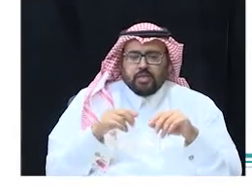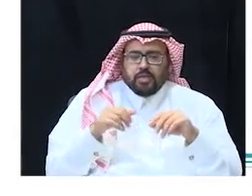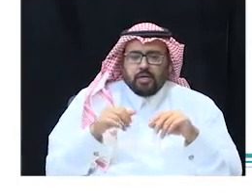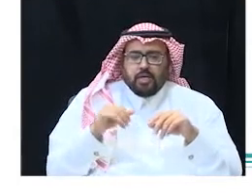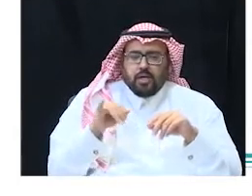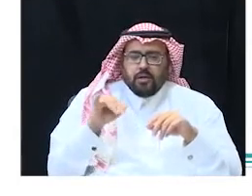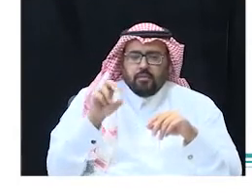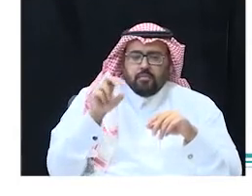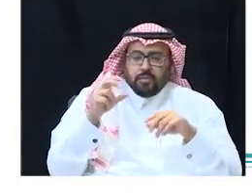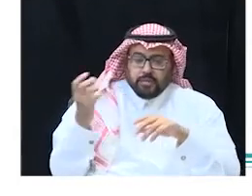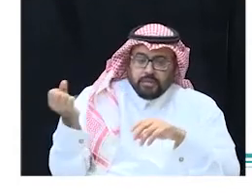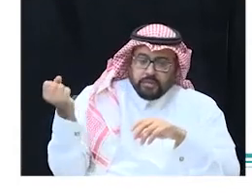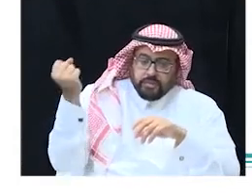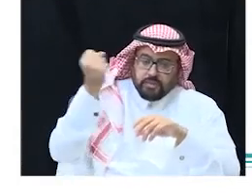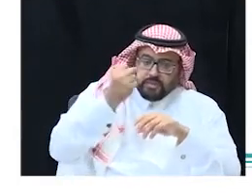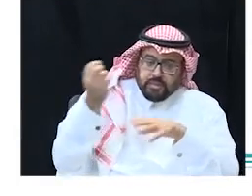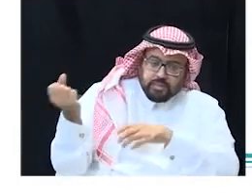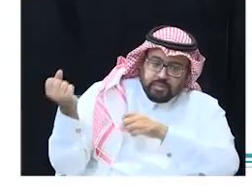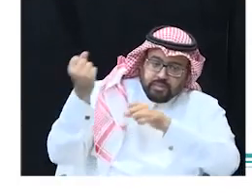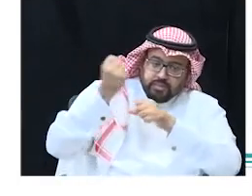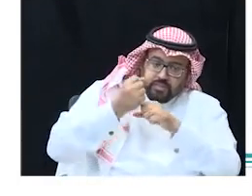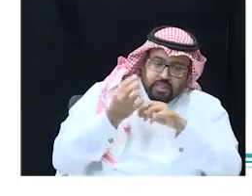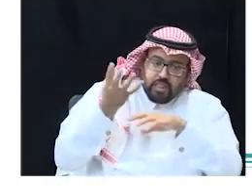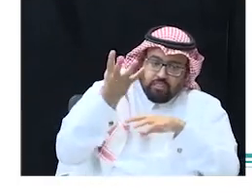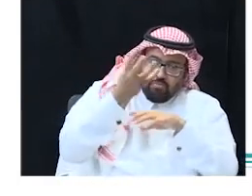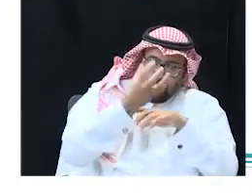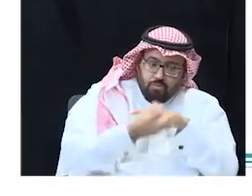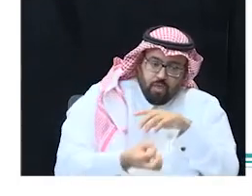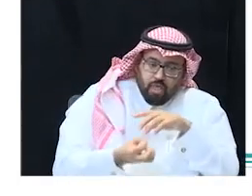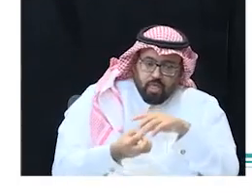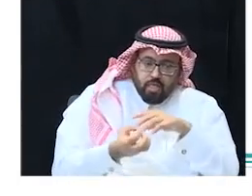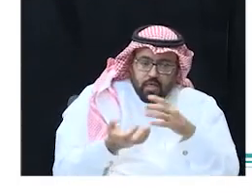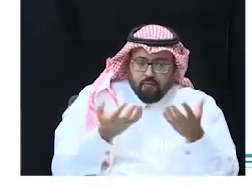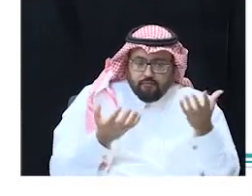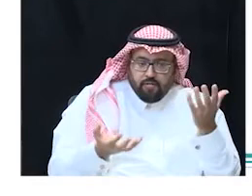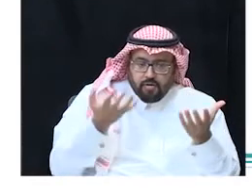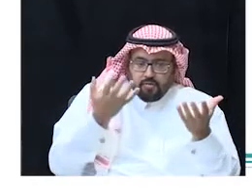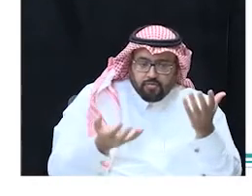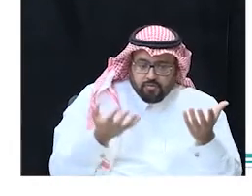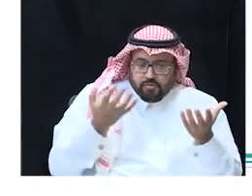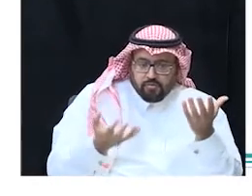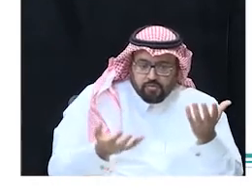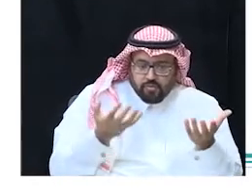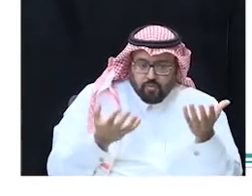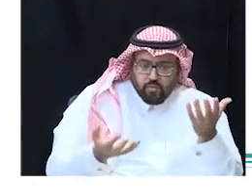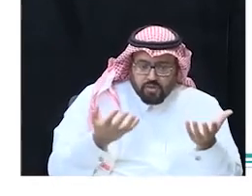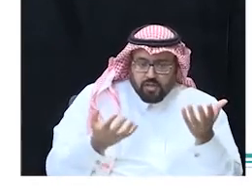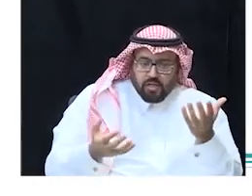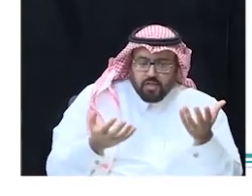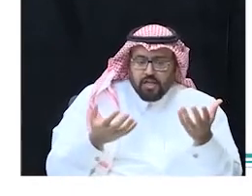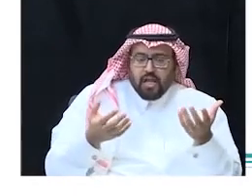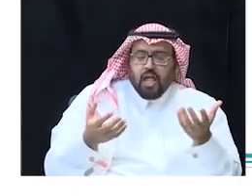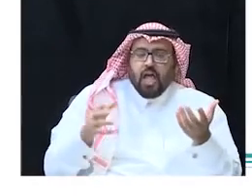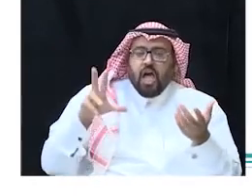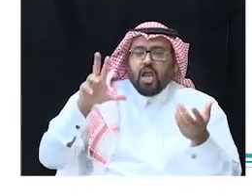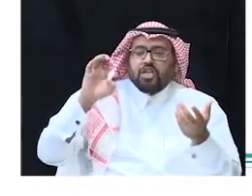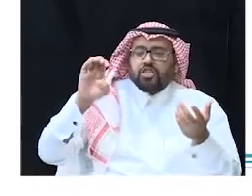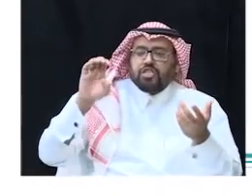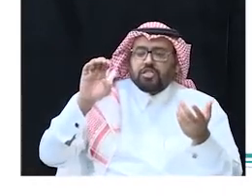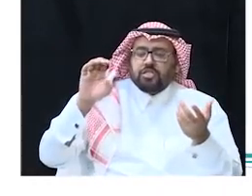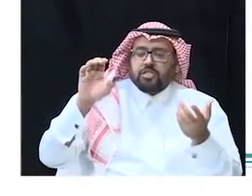ويسمى مقدار القوة التي تسحب الأجسام في اتجاه الأرض